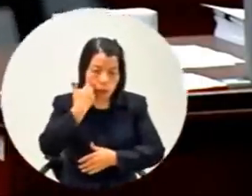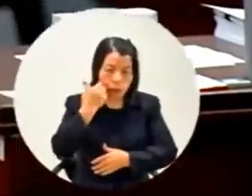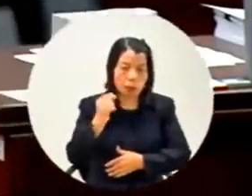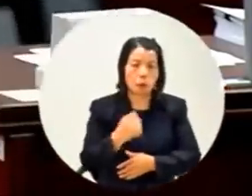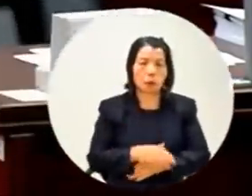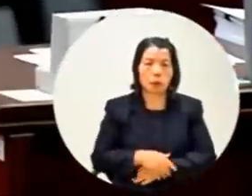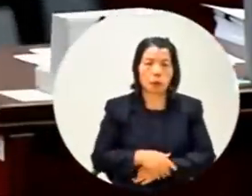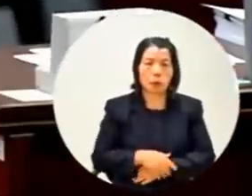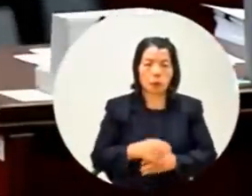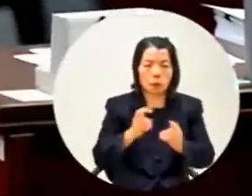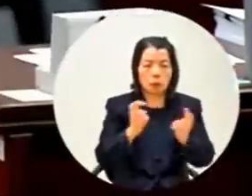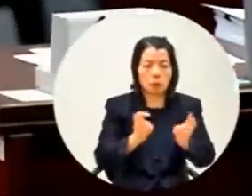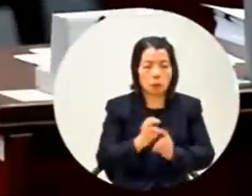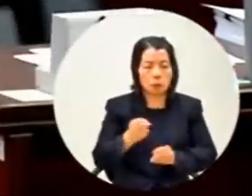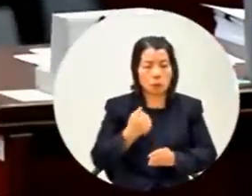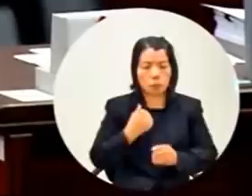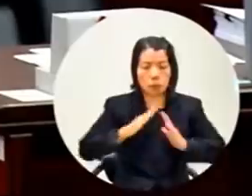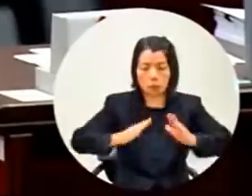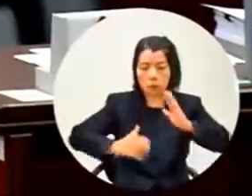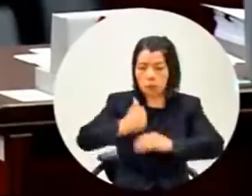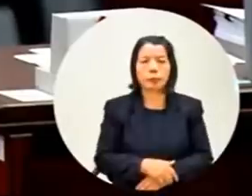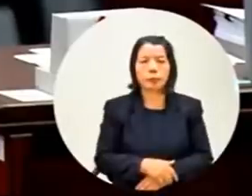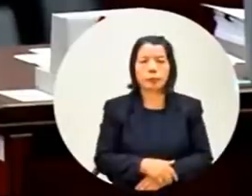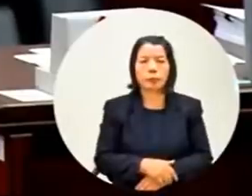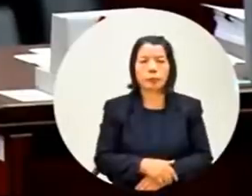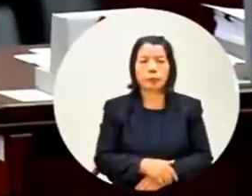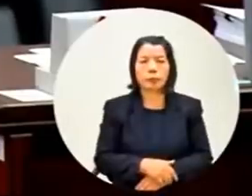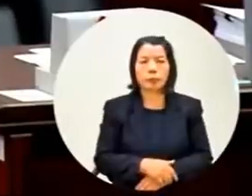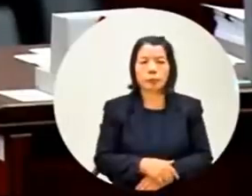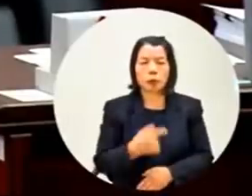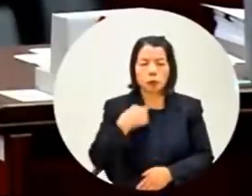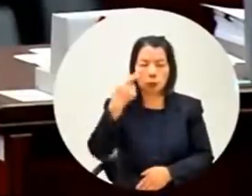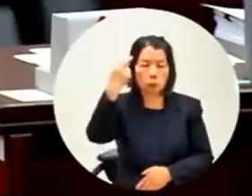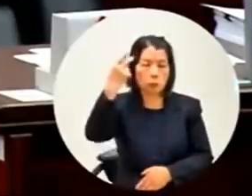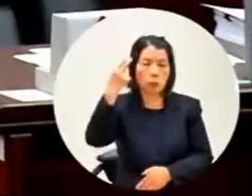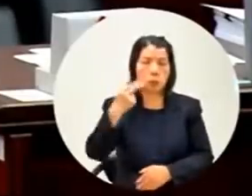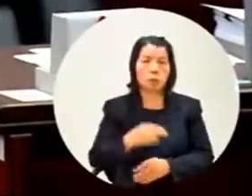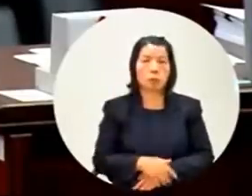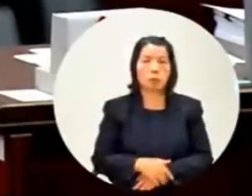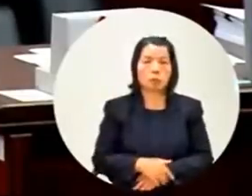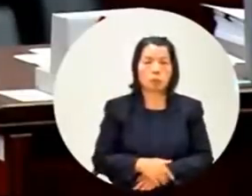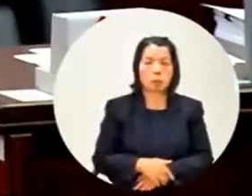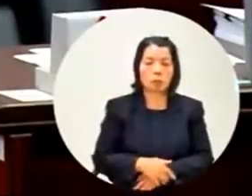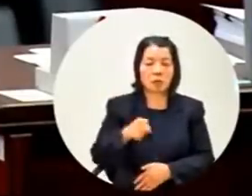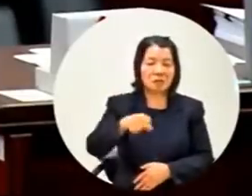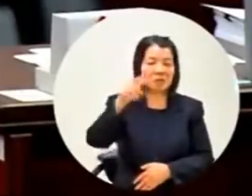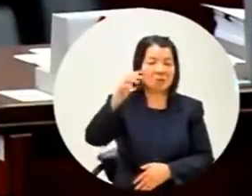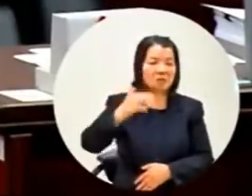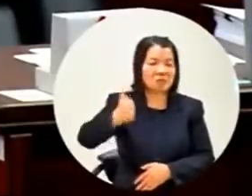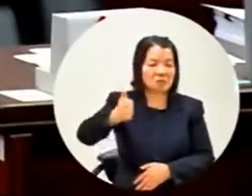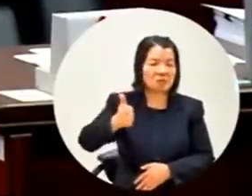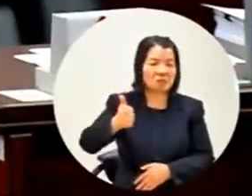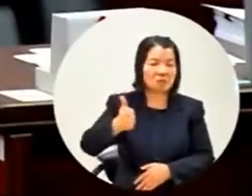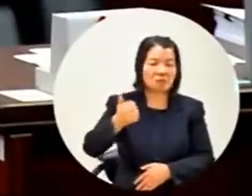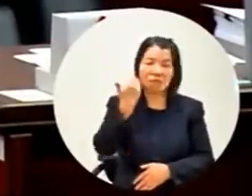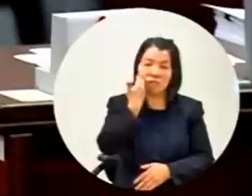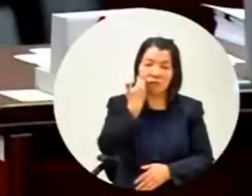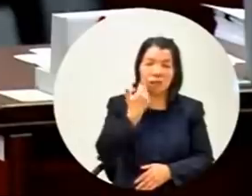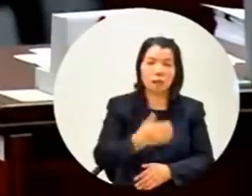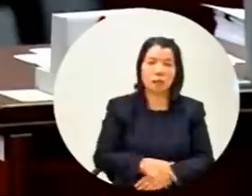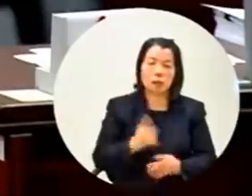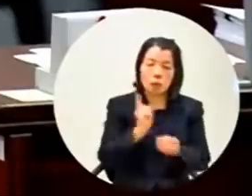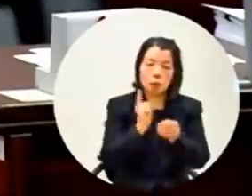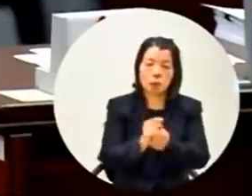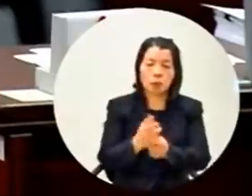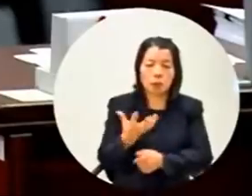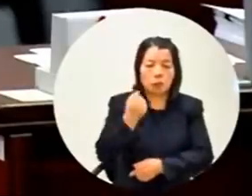长你知道还是不知道？你也不知道，摇头啦齁。哎，我觉得那长官到底是谁？那表示决策的人不